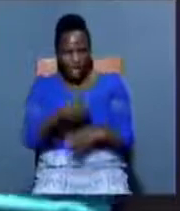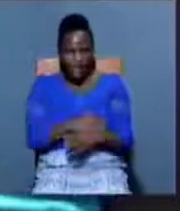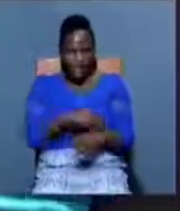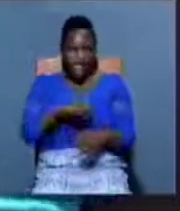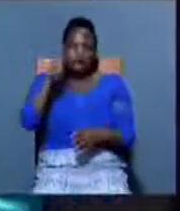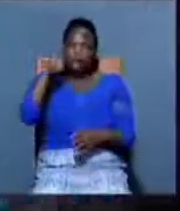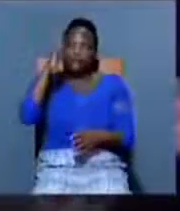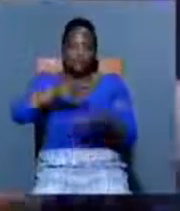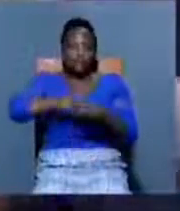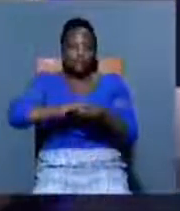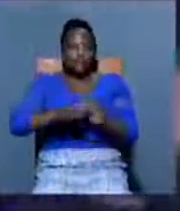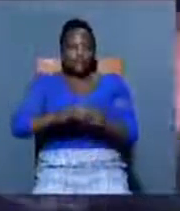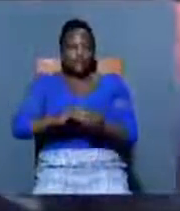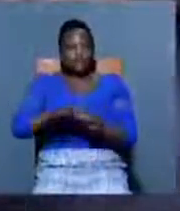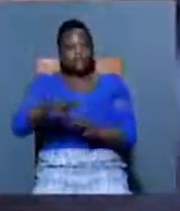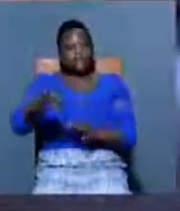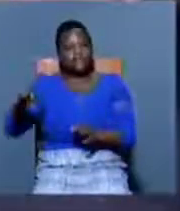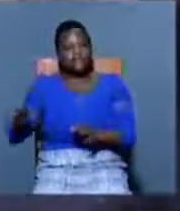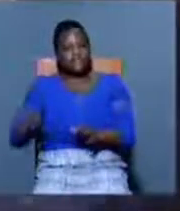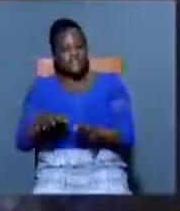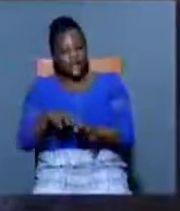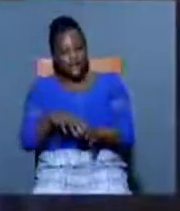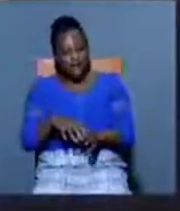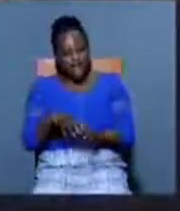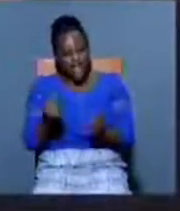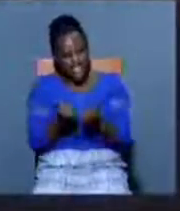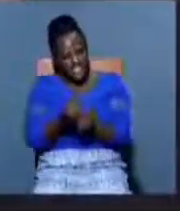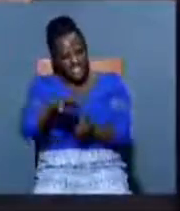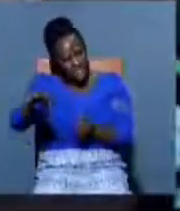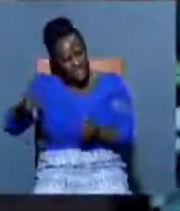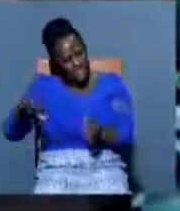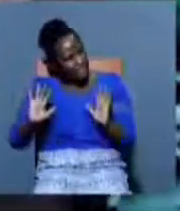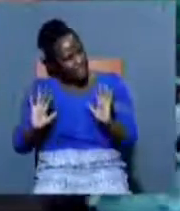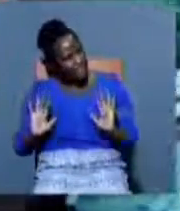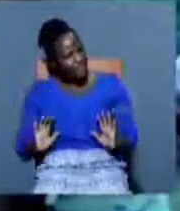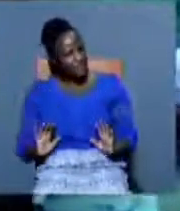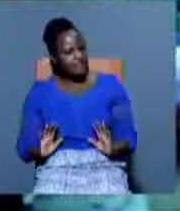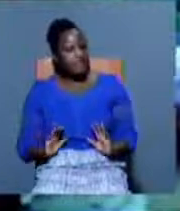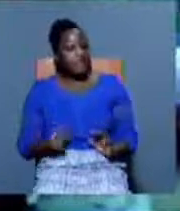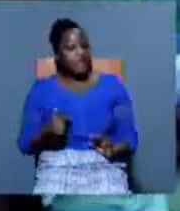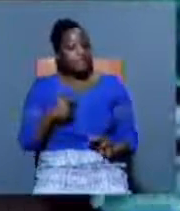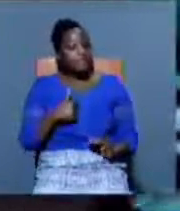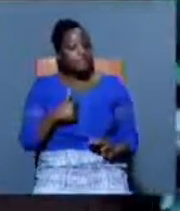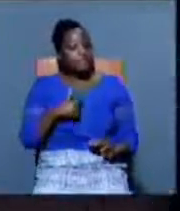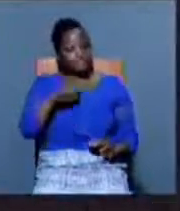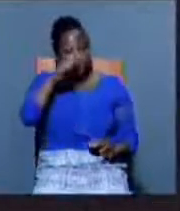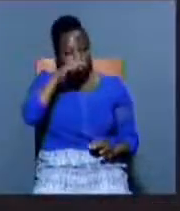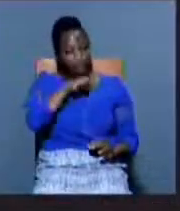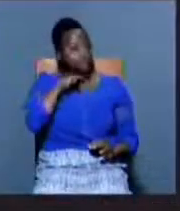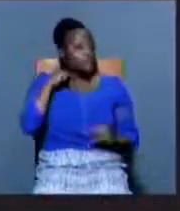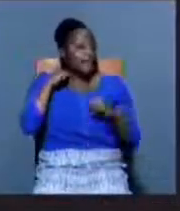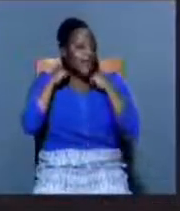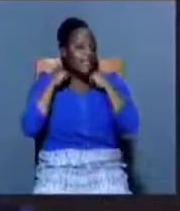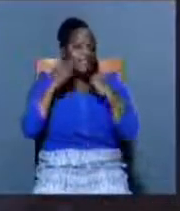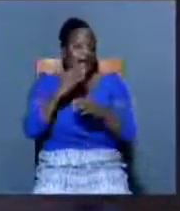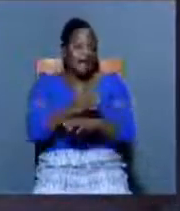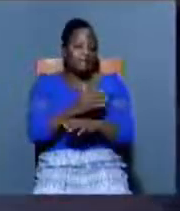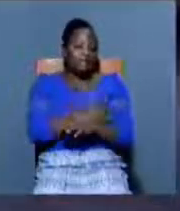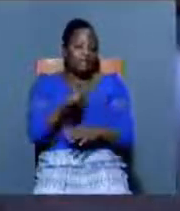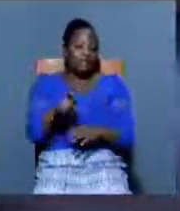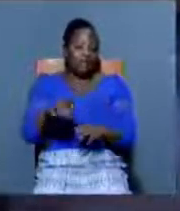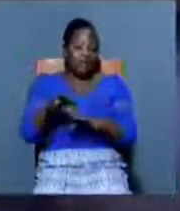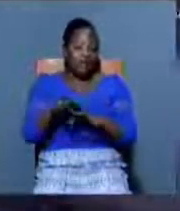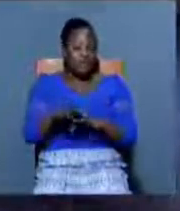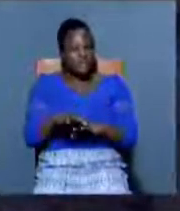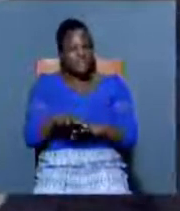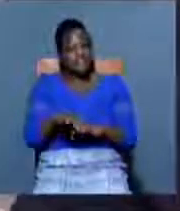mwanadamu alimtengenezea mazingira. Mimi Pastor Peter, kabla sijawa na mke wangu, lazima niwe na haya maswali. Nataka kumleta binti